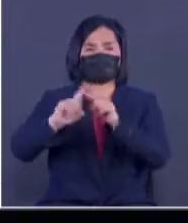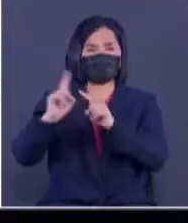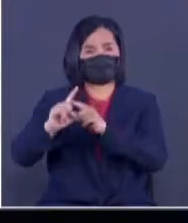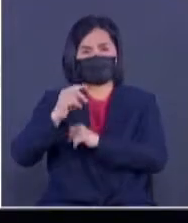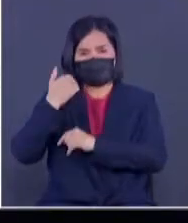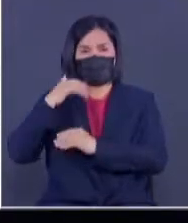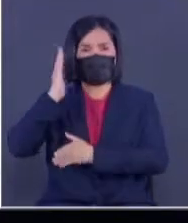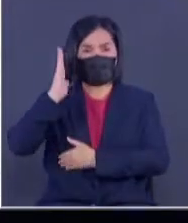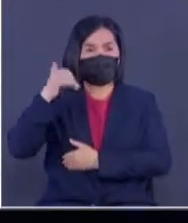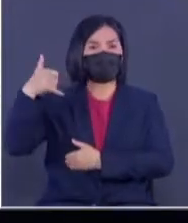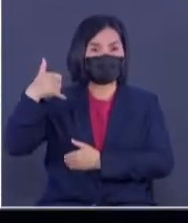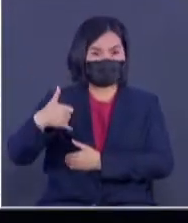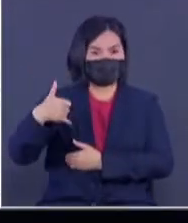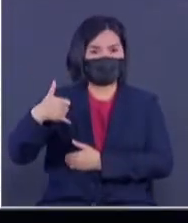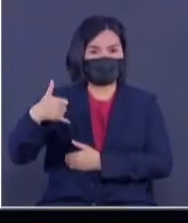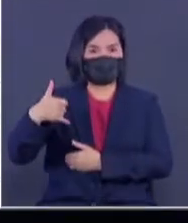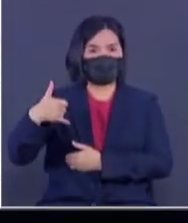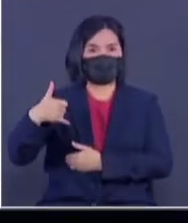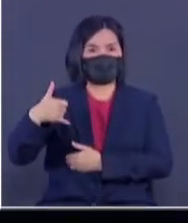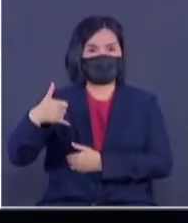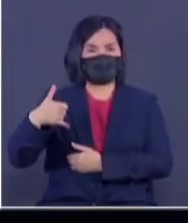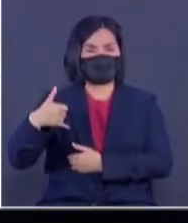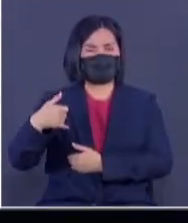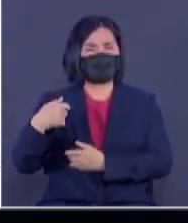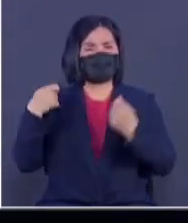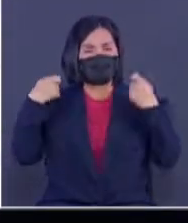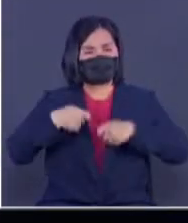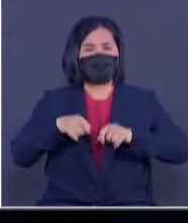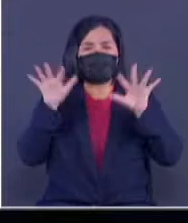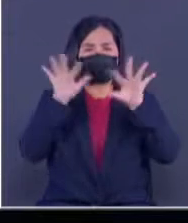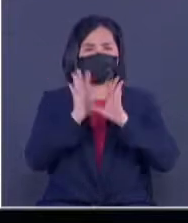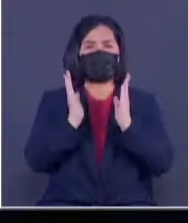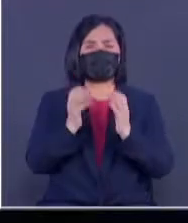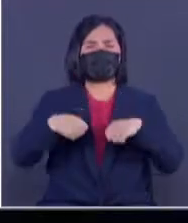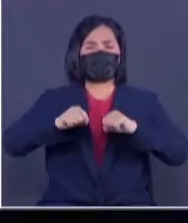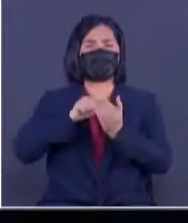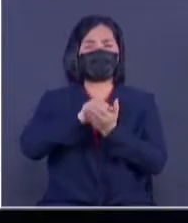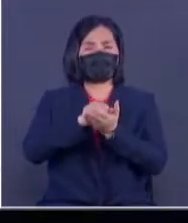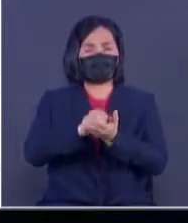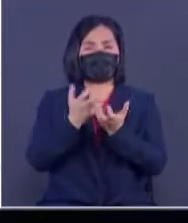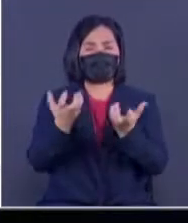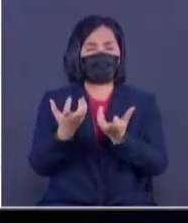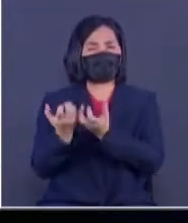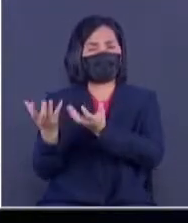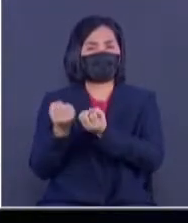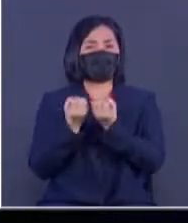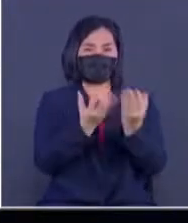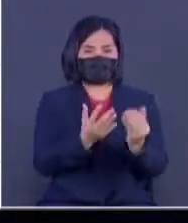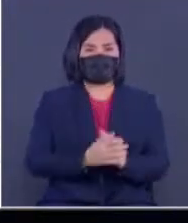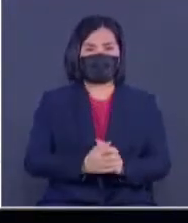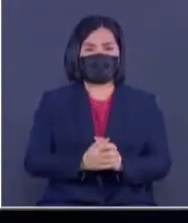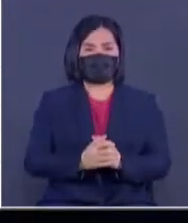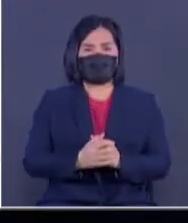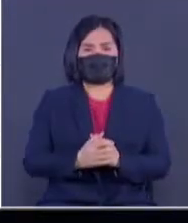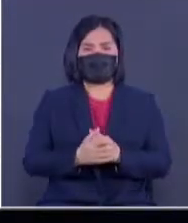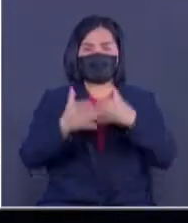กรรมของชายคนหนึ่งอย่างที่เราเห็นในภาพนี่ครับแต่งกายคล้ายกับพนักงานส่งสินค้าครับสวมเสื้อแจ็คเก็ตมานะฮะมีสวมหมวกกันน็อกม